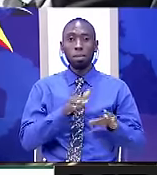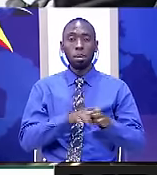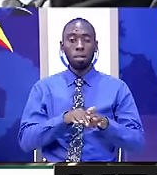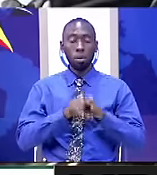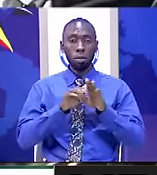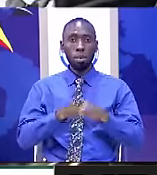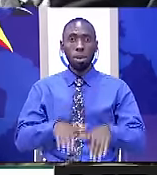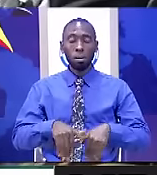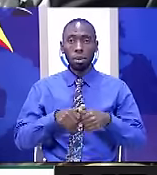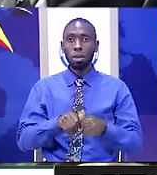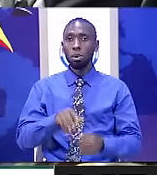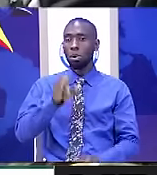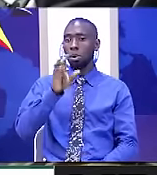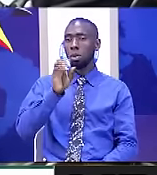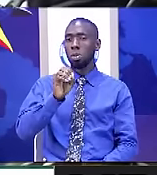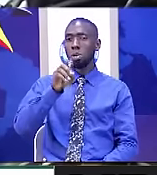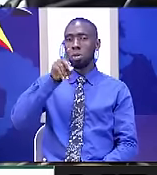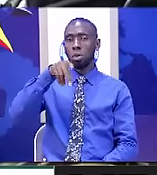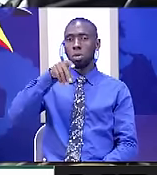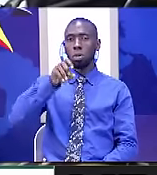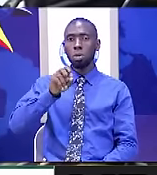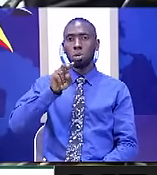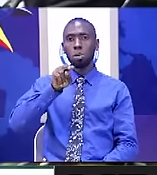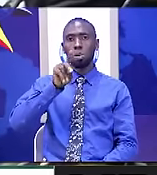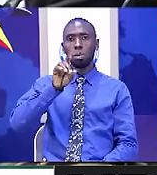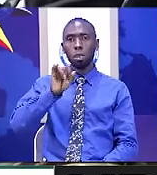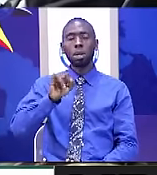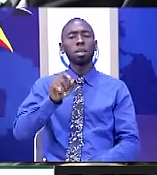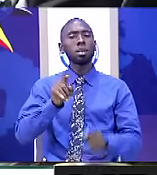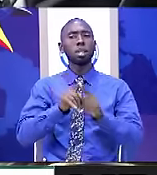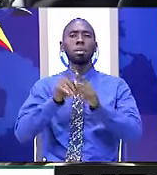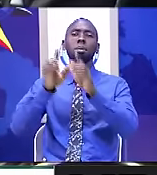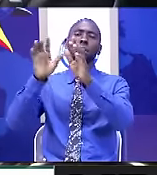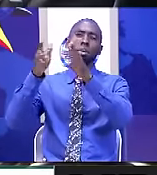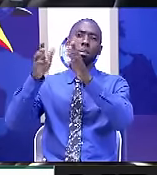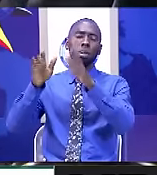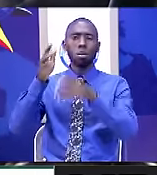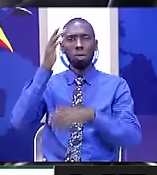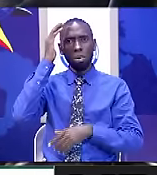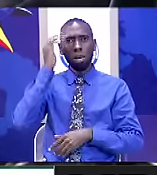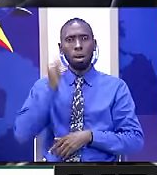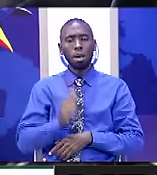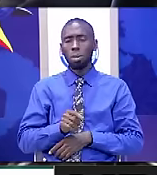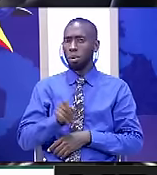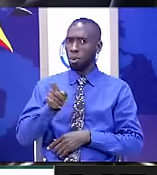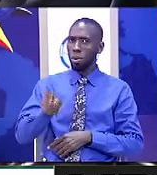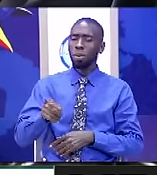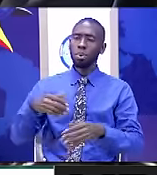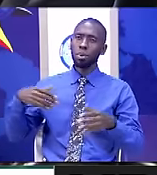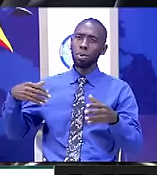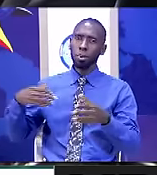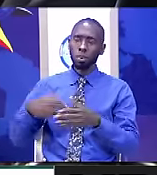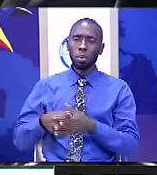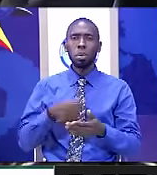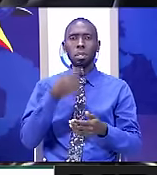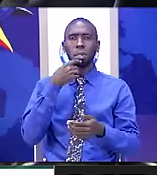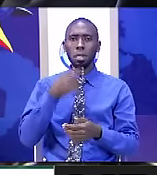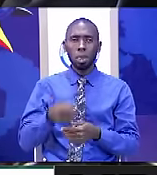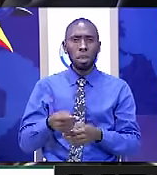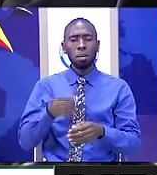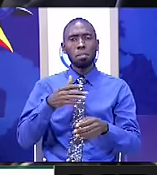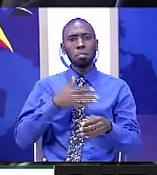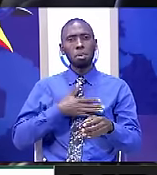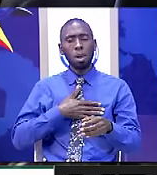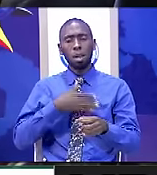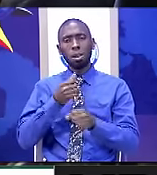mugenzi naye amutendereza kubanga ono naye abadde amuyita muwala we. Ategeezezza